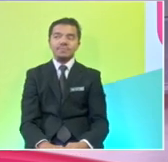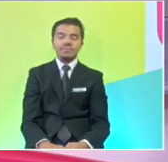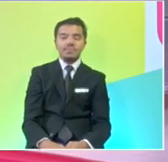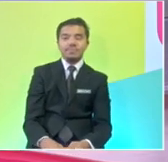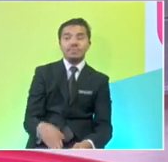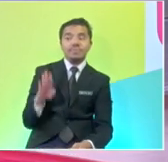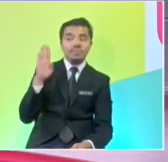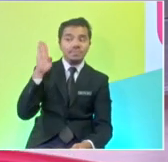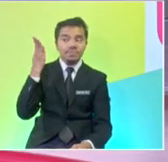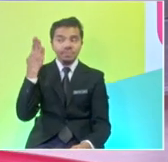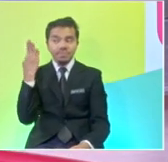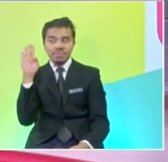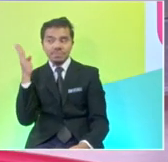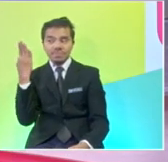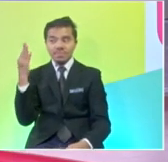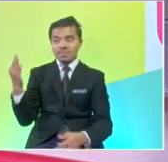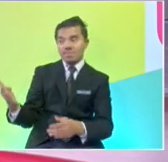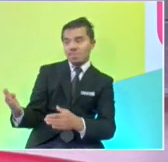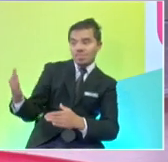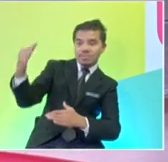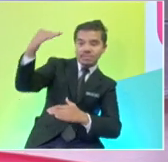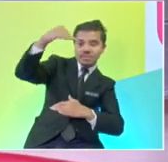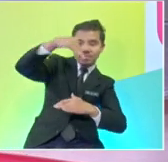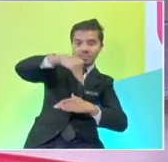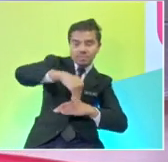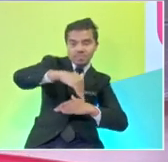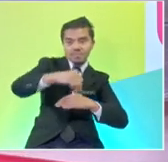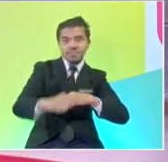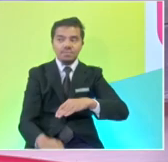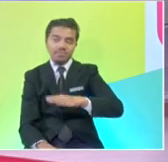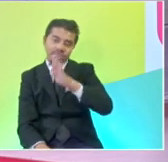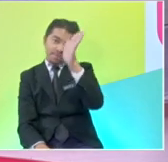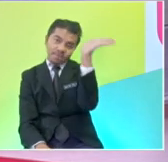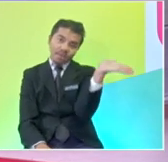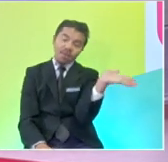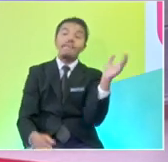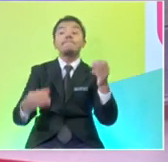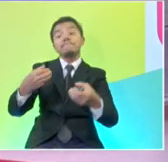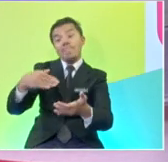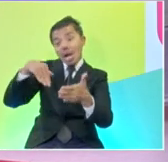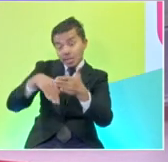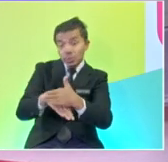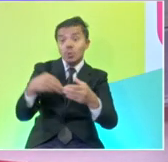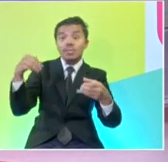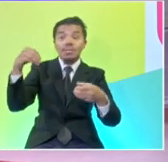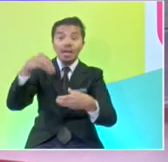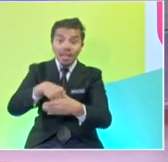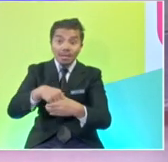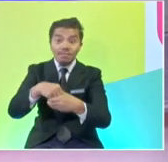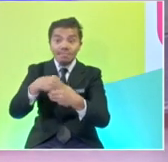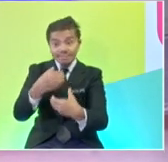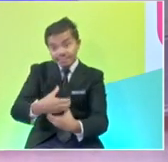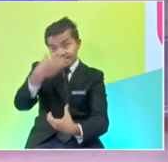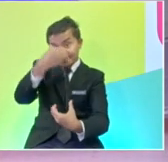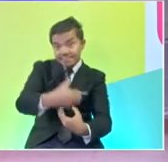dia akan bawa warna biru kuning ini pun dekat serat biru campur kuning jadi hijau